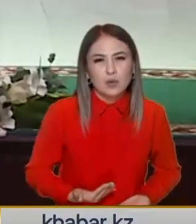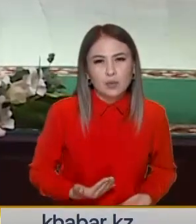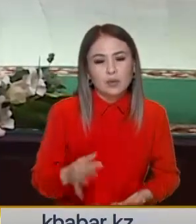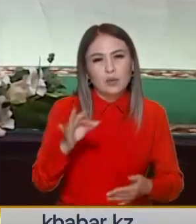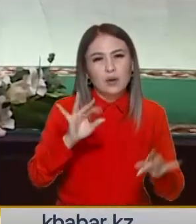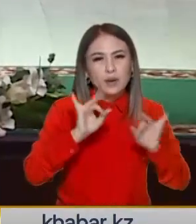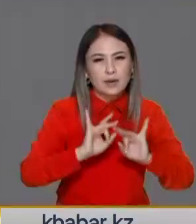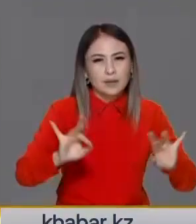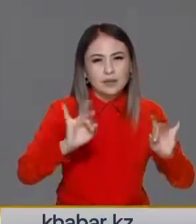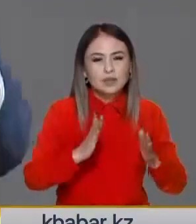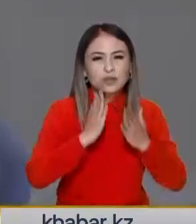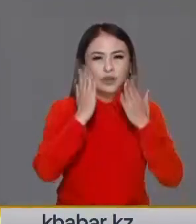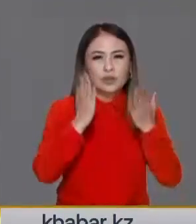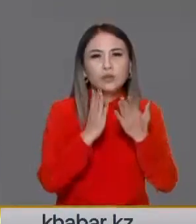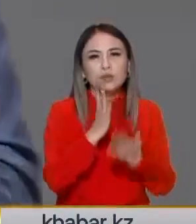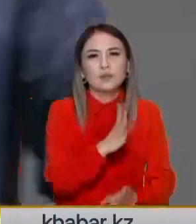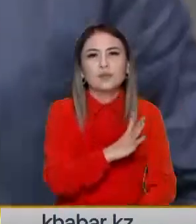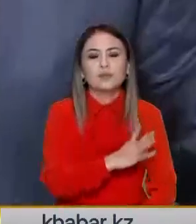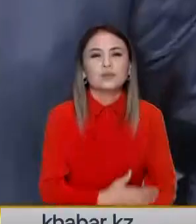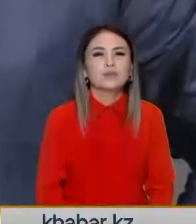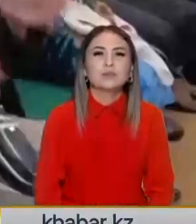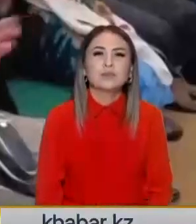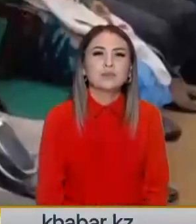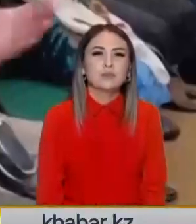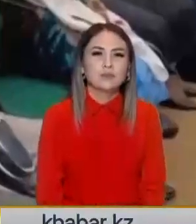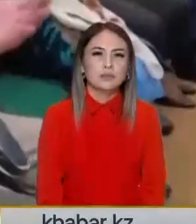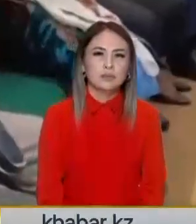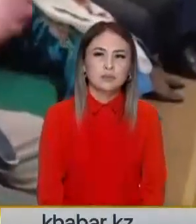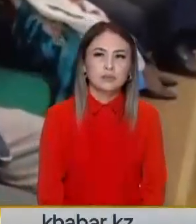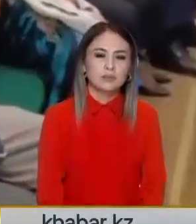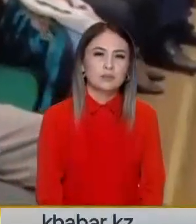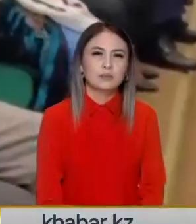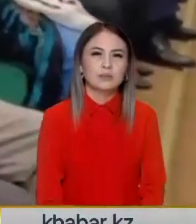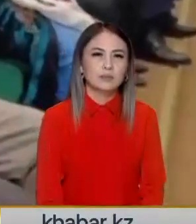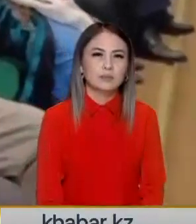жолынан сыр шертіп жыр оқыды. Мағауия Қалиев, Сергей Трахтенберг, Қостанай, хабар.